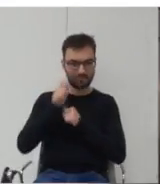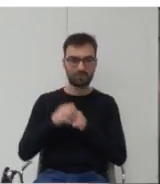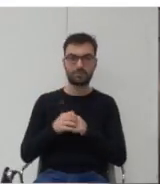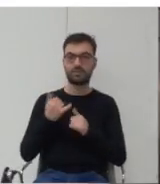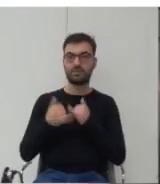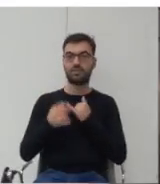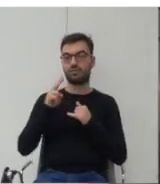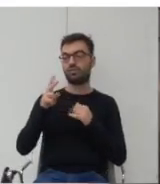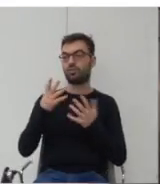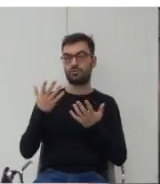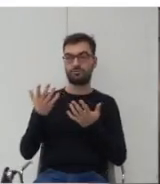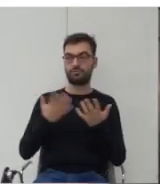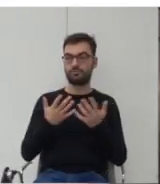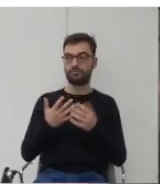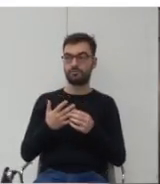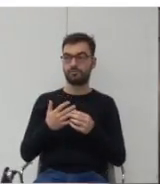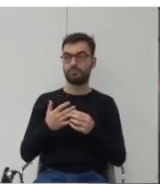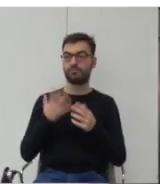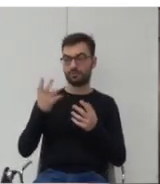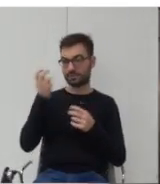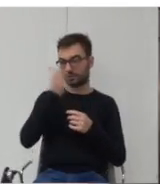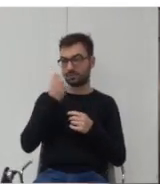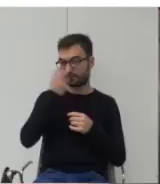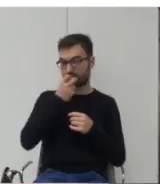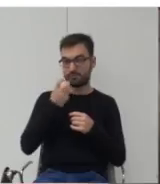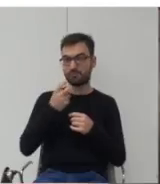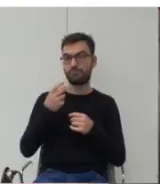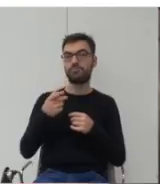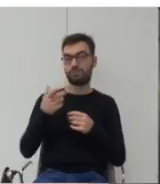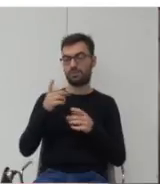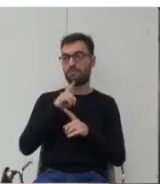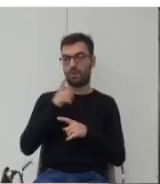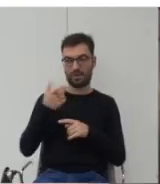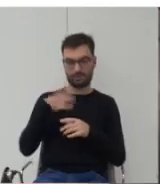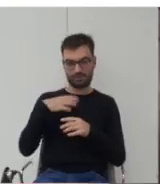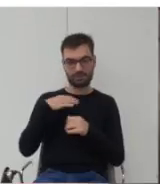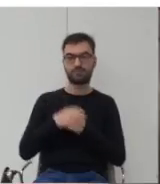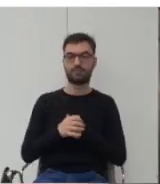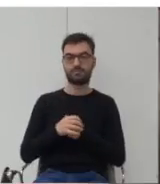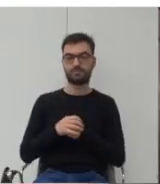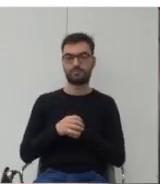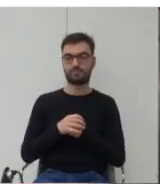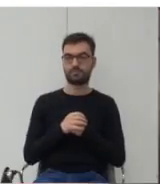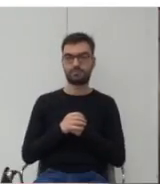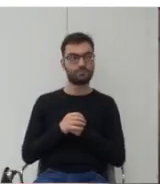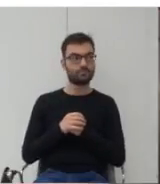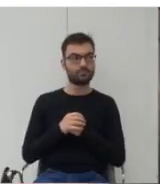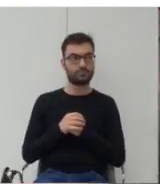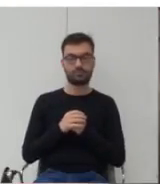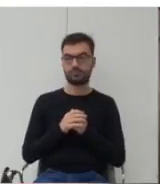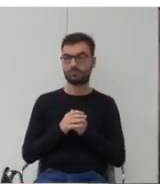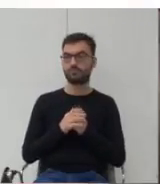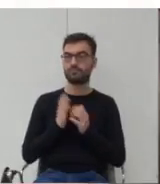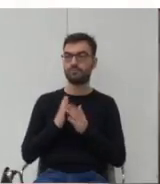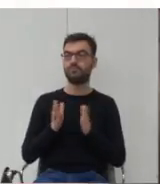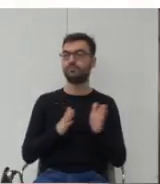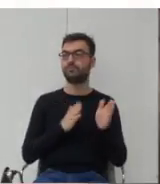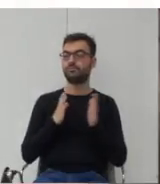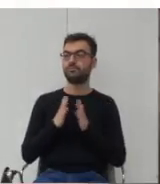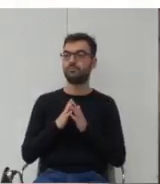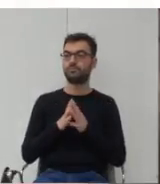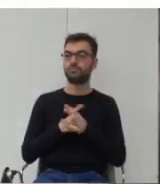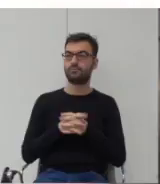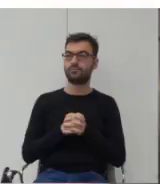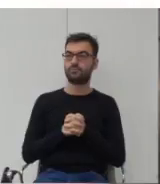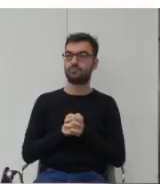Krystynę. Także jeżeli ktoś będzie zainteresowany, to się polecamy. I przechodząc